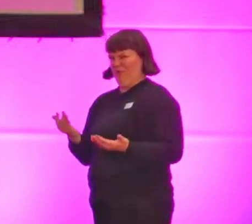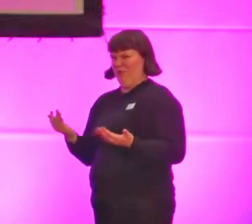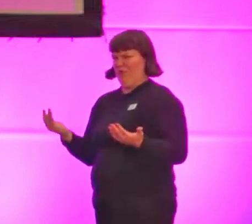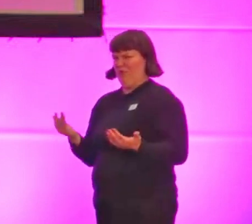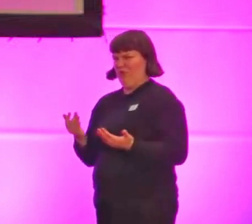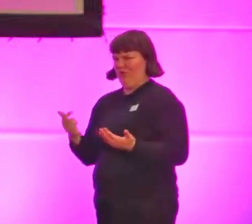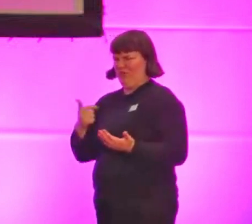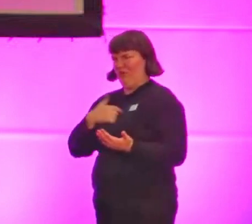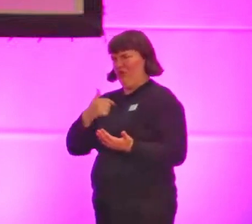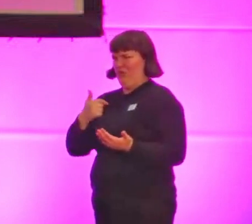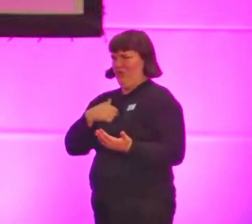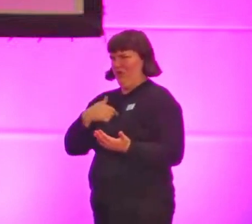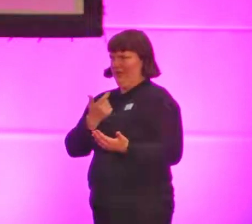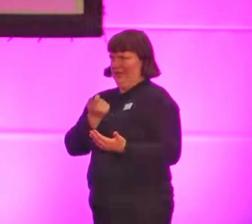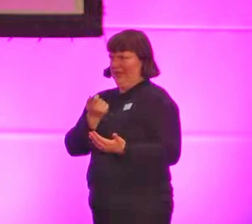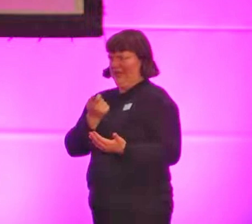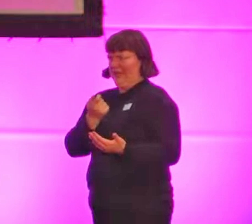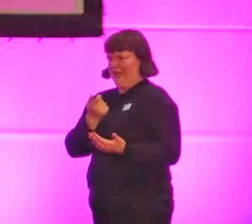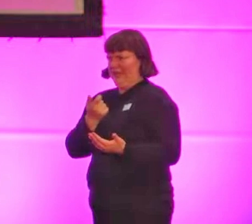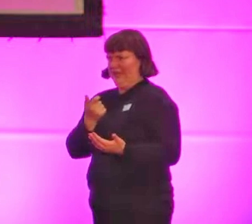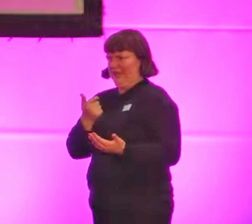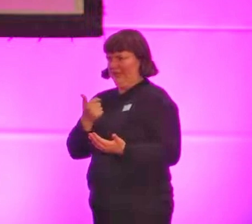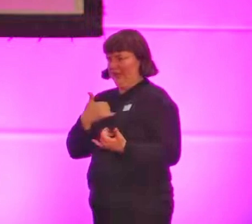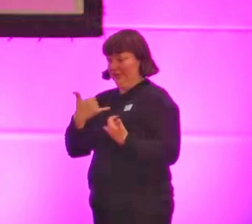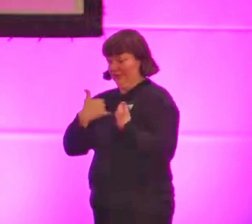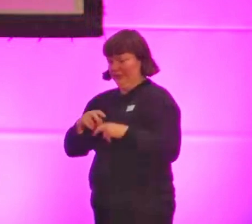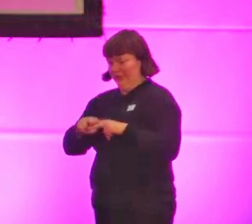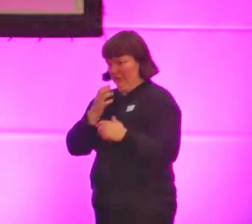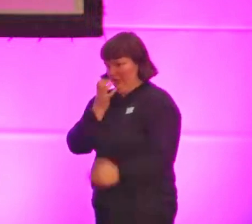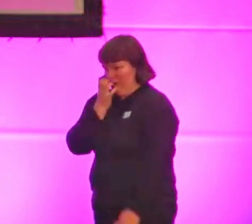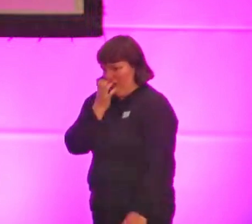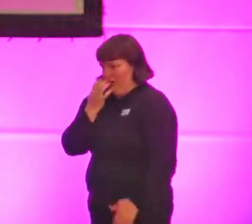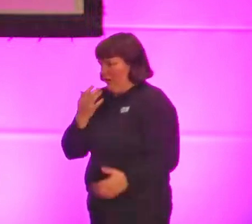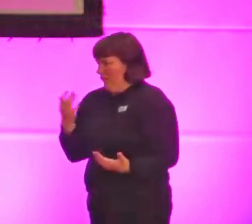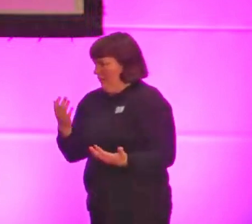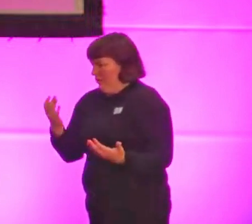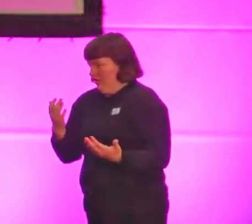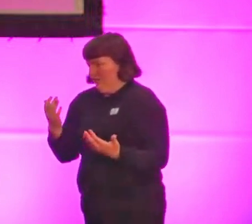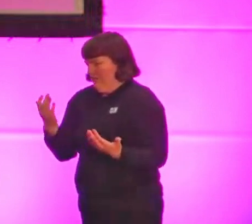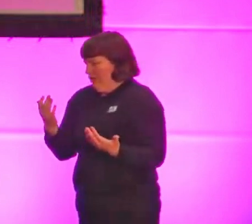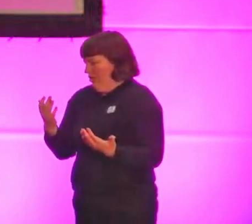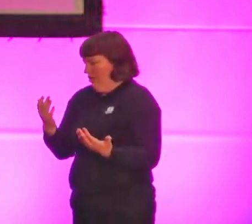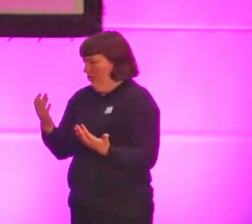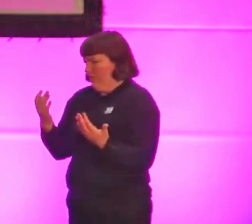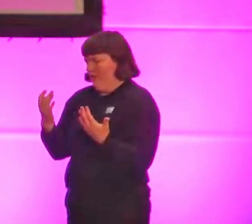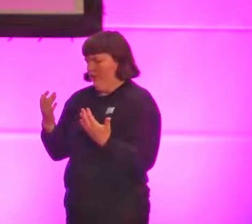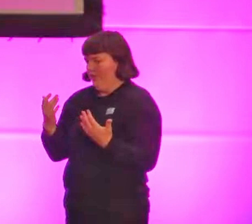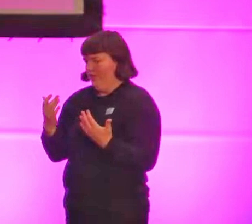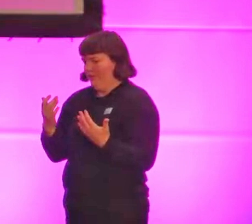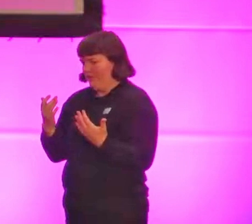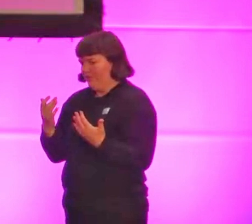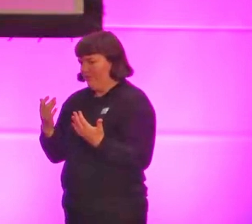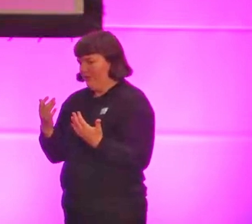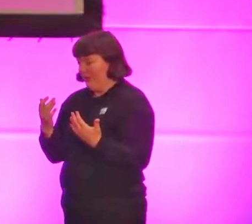vad är det? Då var jag lite, faktiskt lite, jag blev alldeles kall inombords, vad är det? Jag har ju förklarat. Men jag